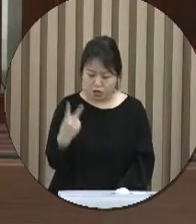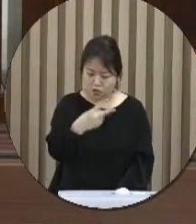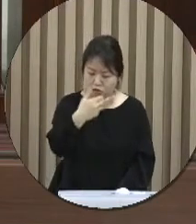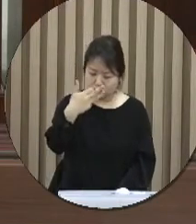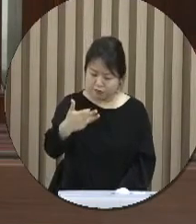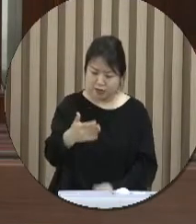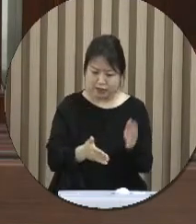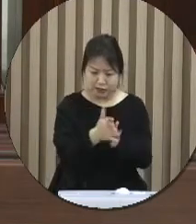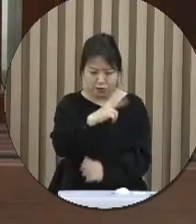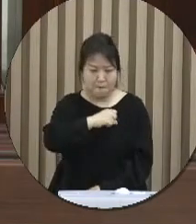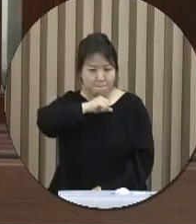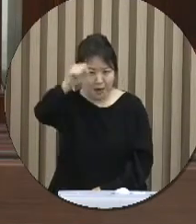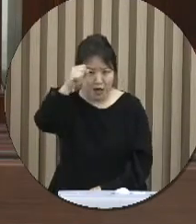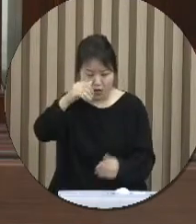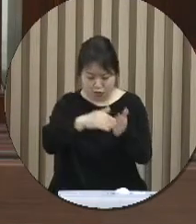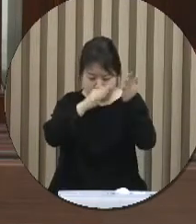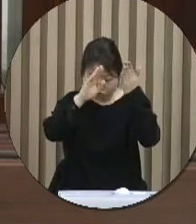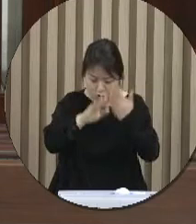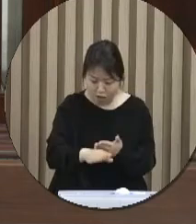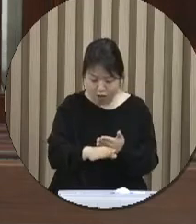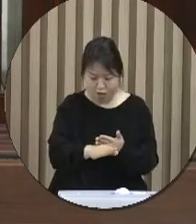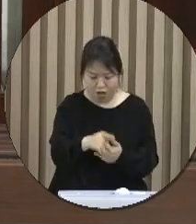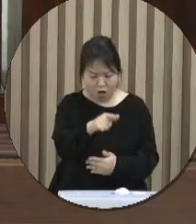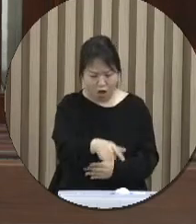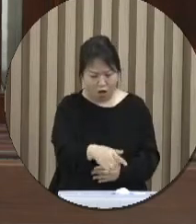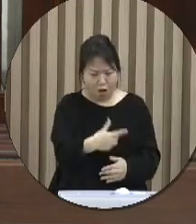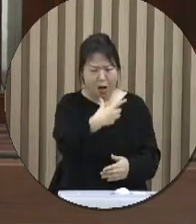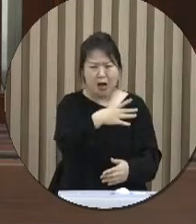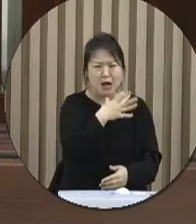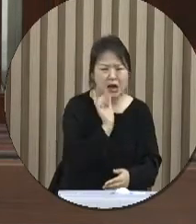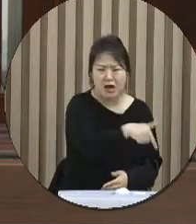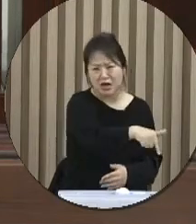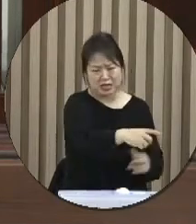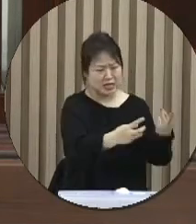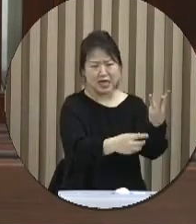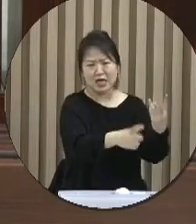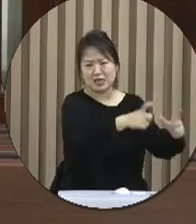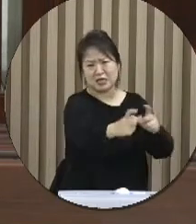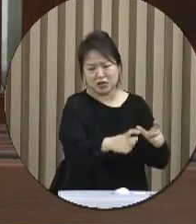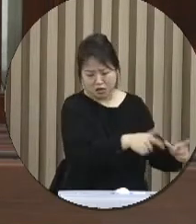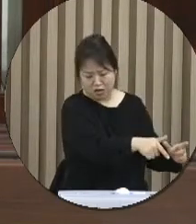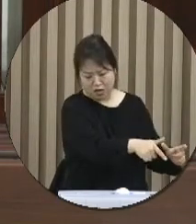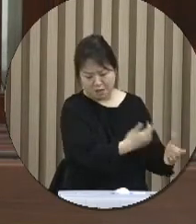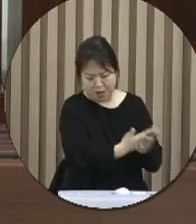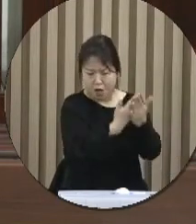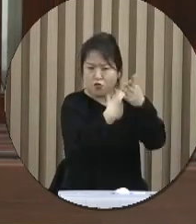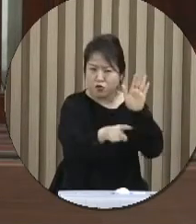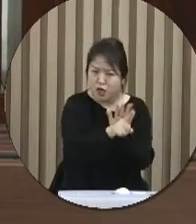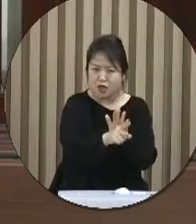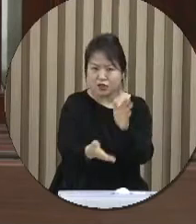2018년 시의원으로 당선되고 바로 화성시에서 상대적으로 매우 낙후된 우정장안 팔탄의 지역 발전을